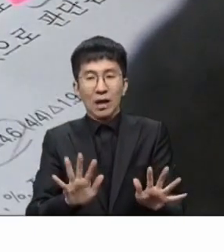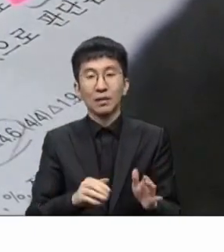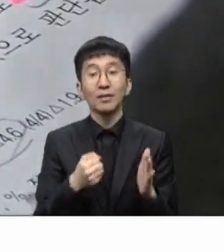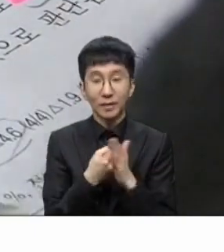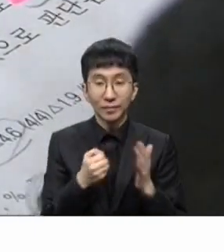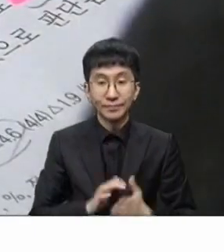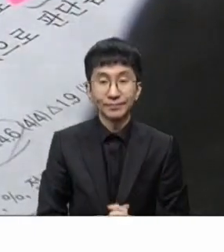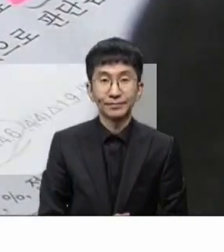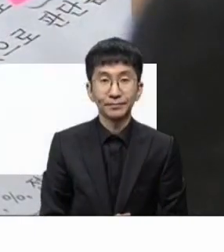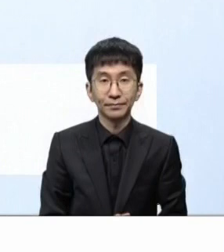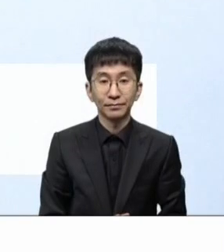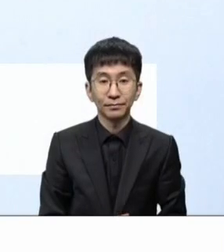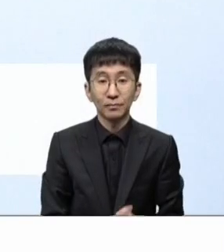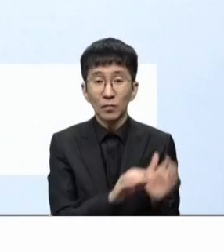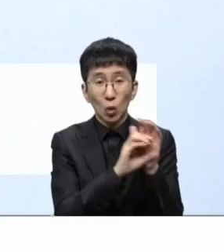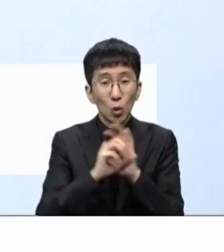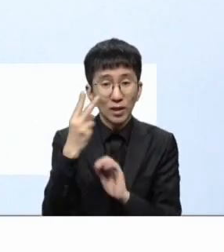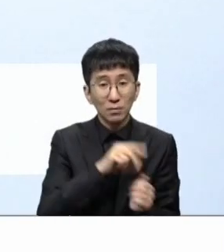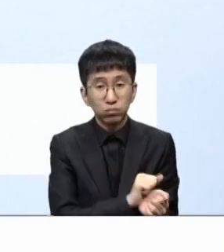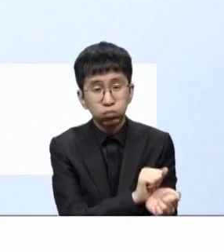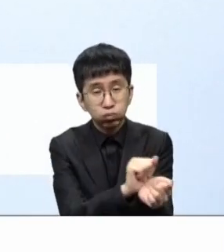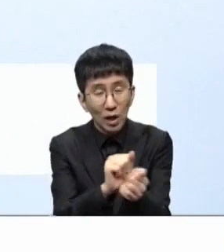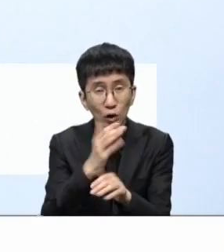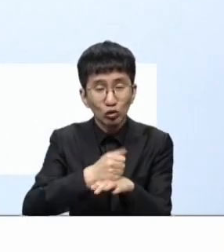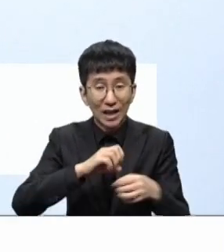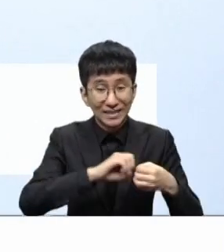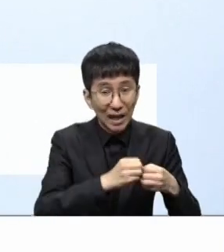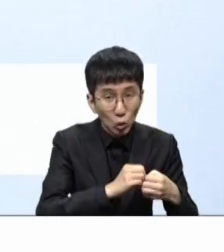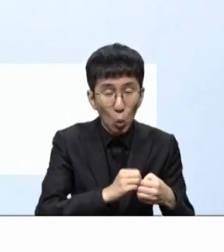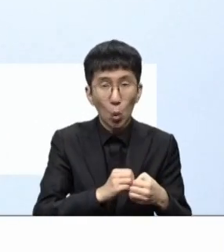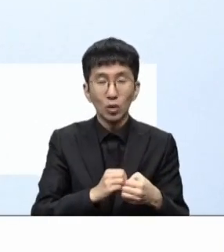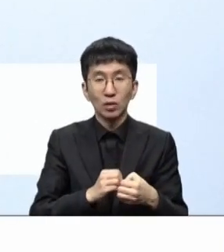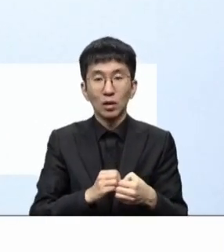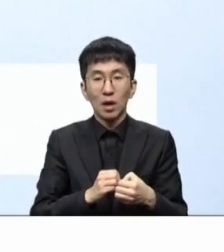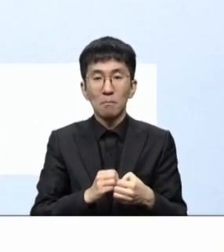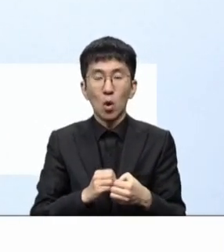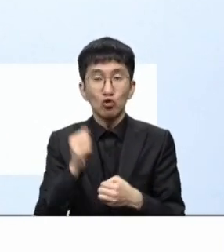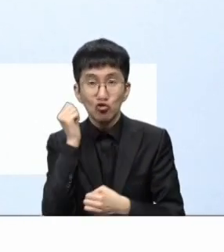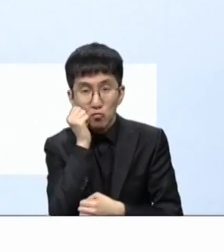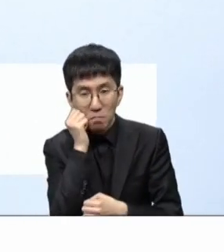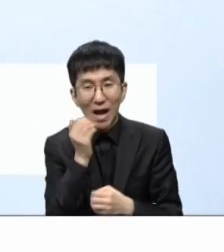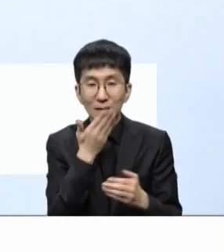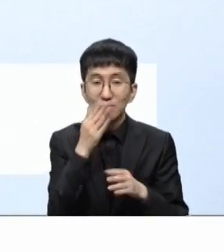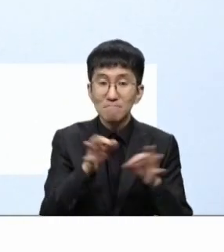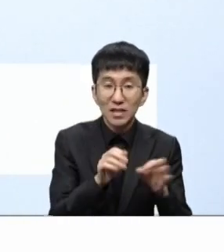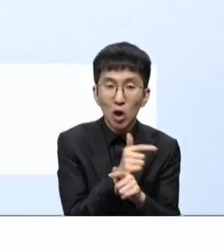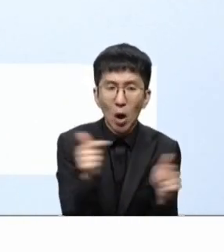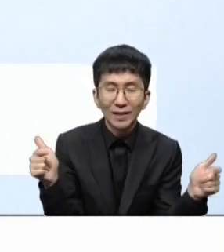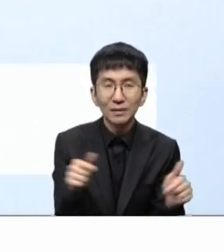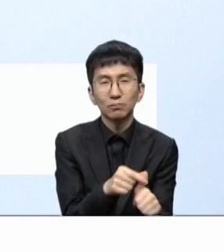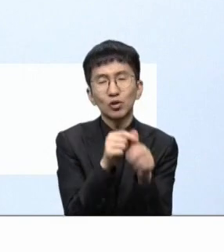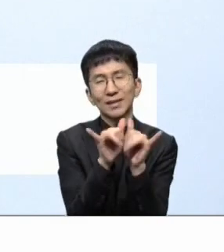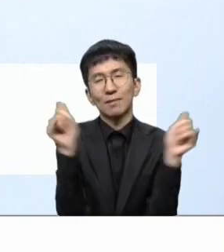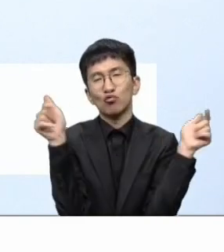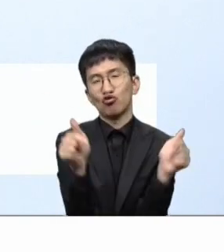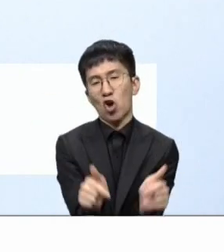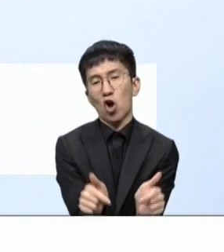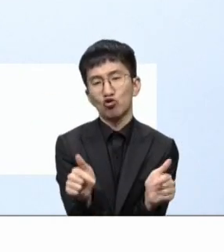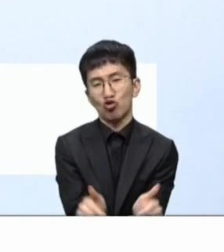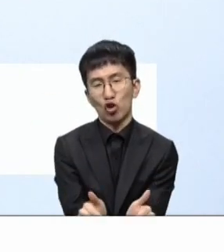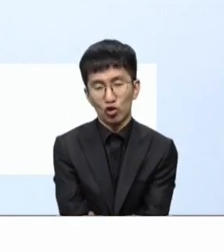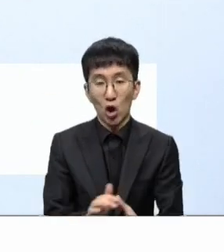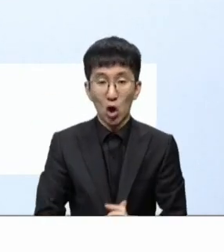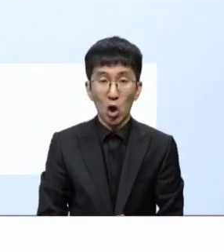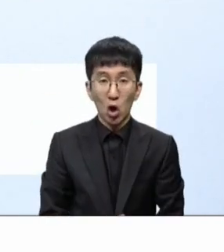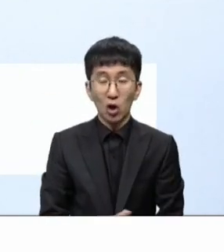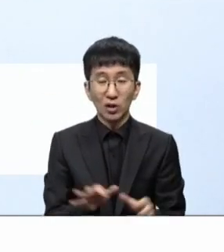영향입니다. 코로나 재확산 등으로 제조업 및 도소매 숙박 음식을 중심으로 취업자가 지속적으로 감소되어지고